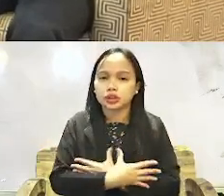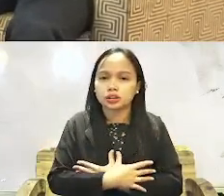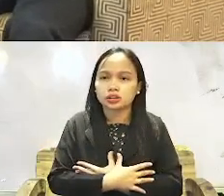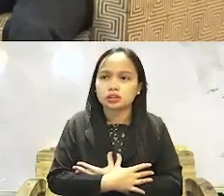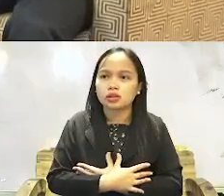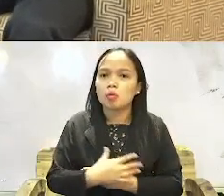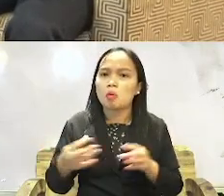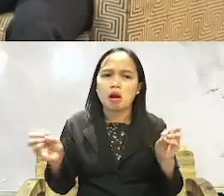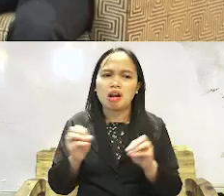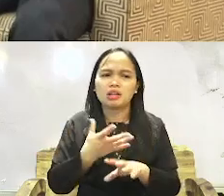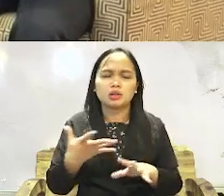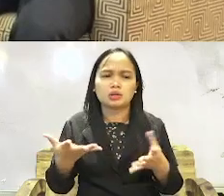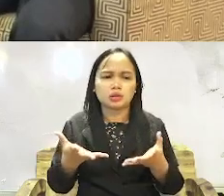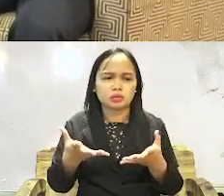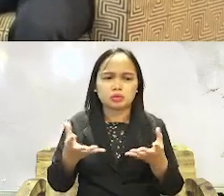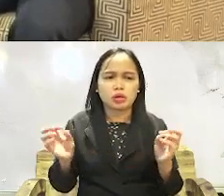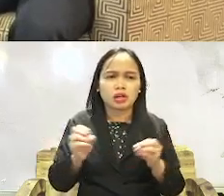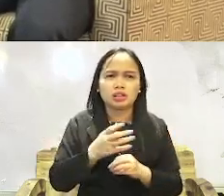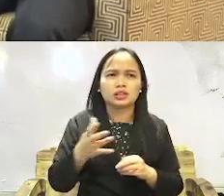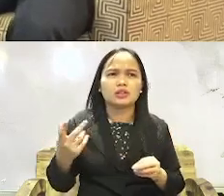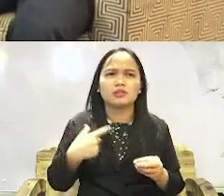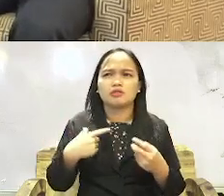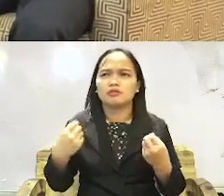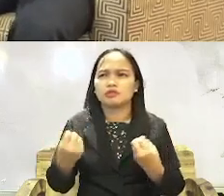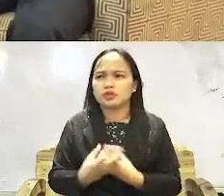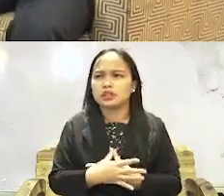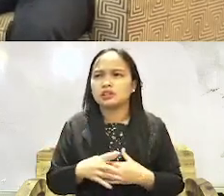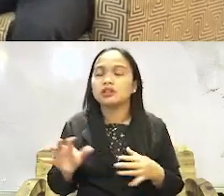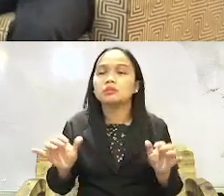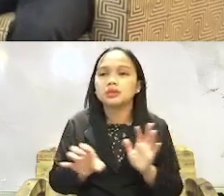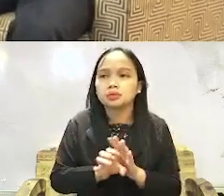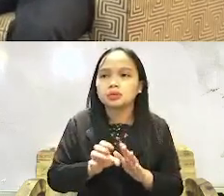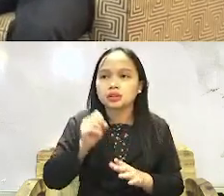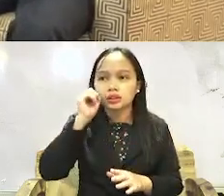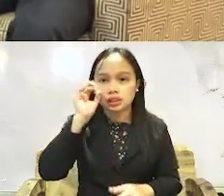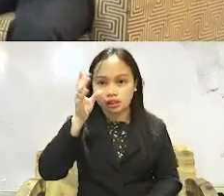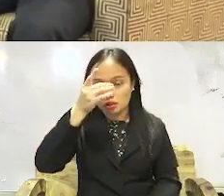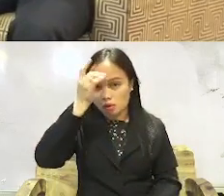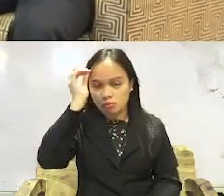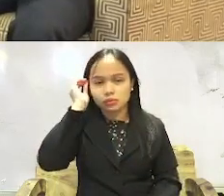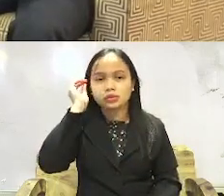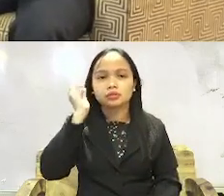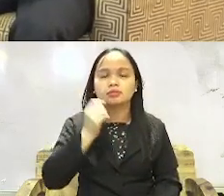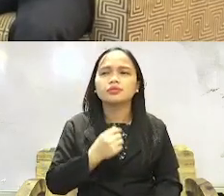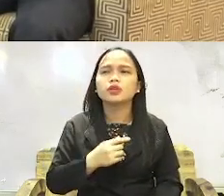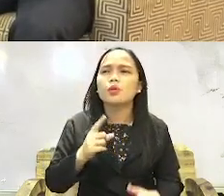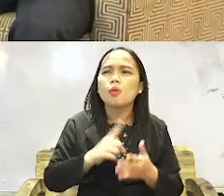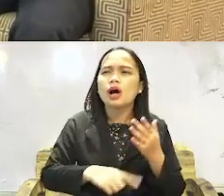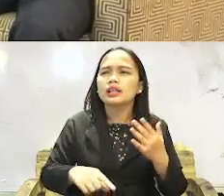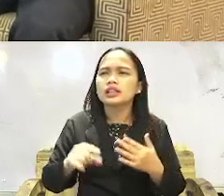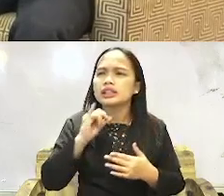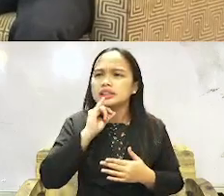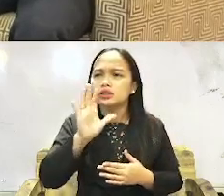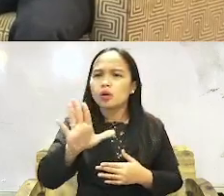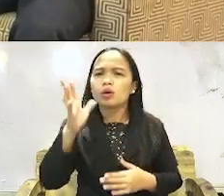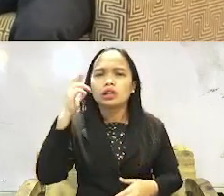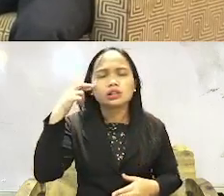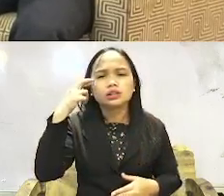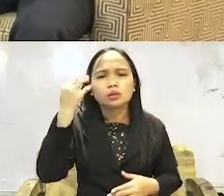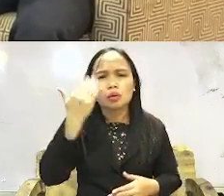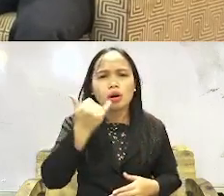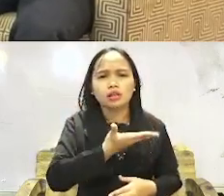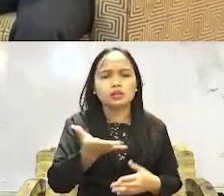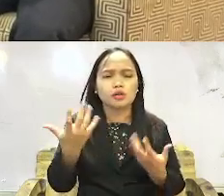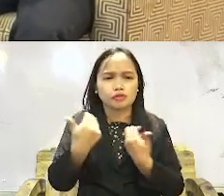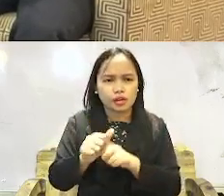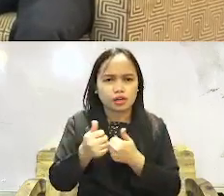nang dapat kakatakutan. Hindi ka tulad ng sinabi ni Sir Dominic, what is your reason why you are following